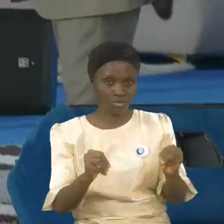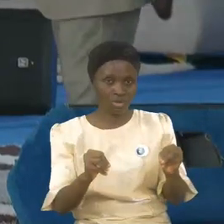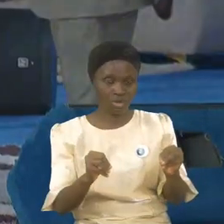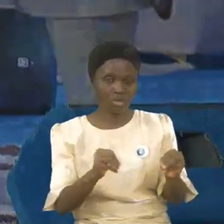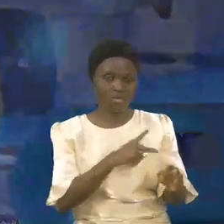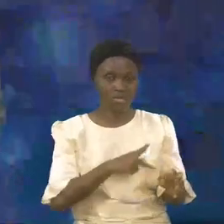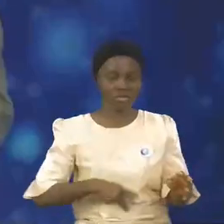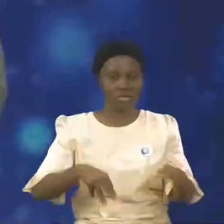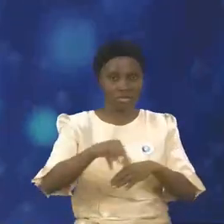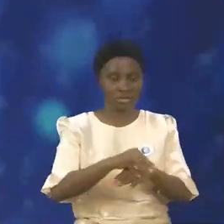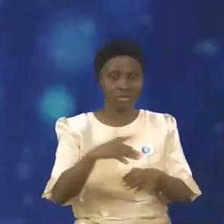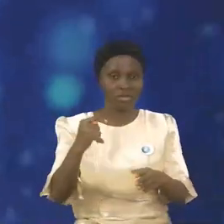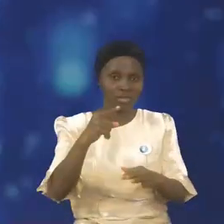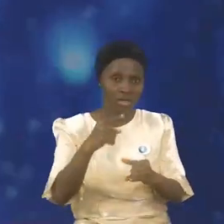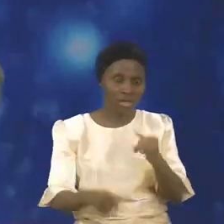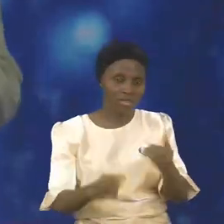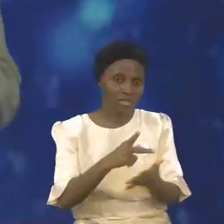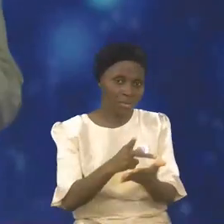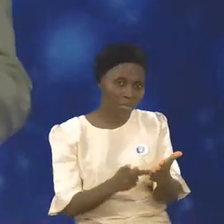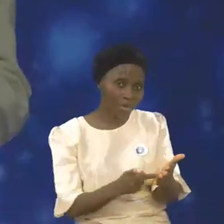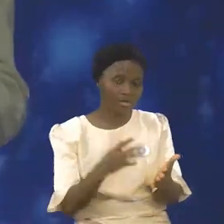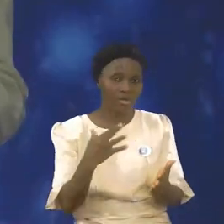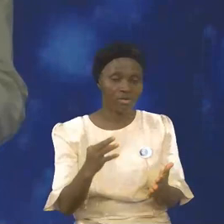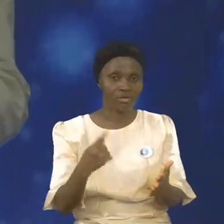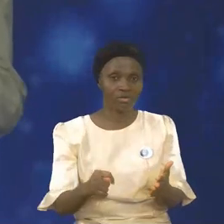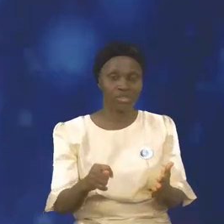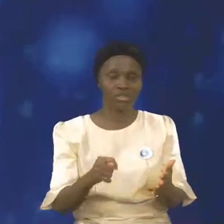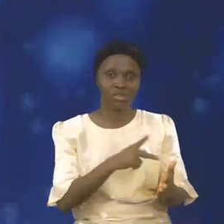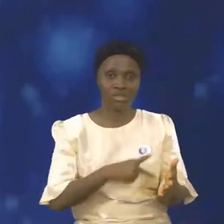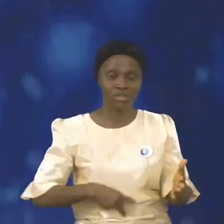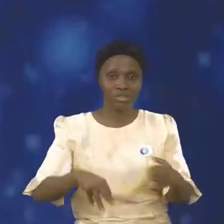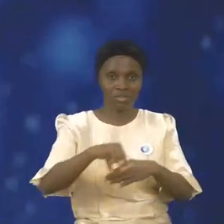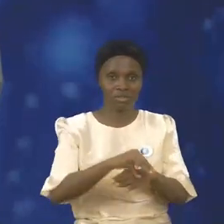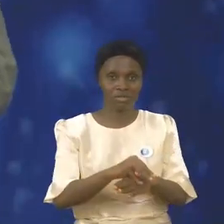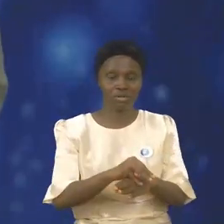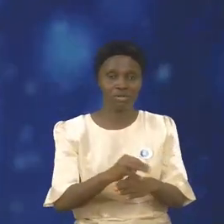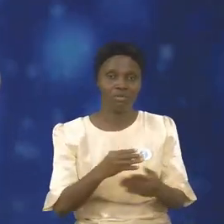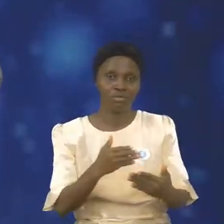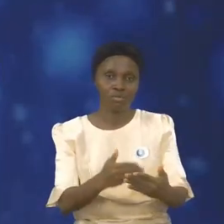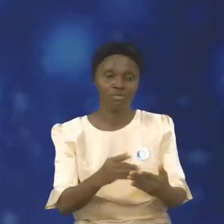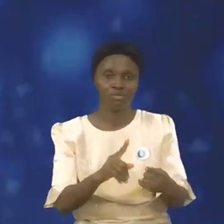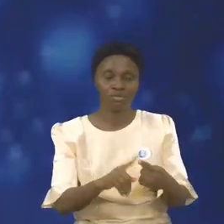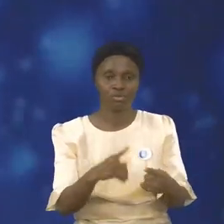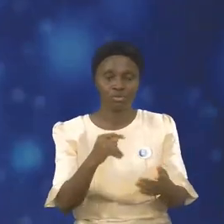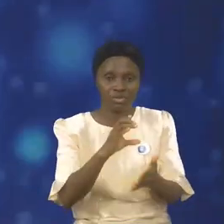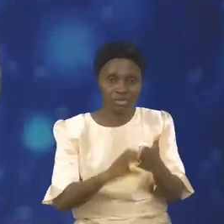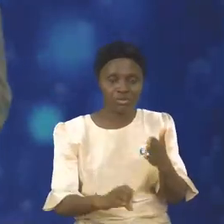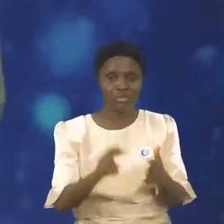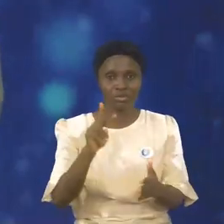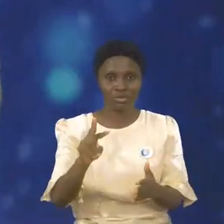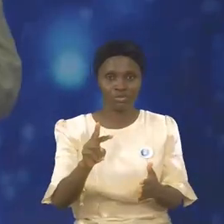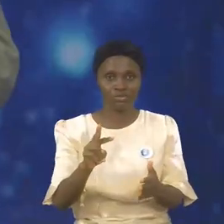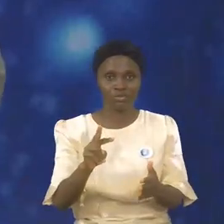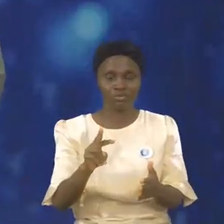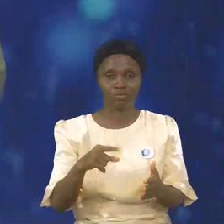la dernière partie à Rio au départ l'Empire romain mais la dernière partie de l'empire romaine